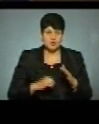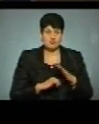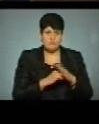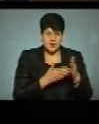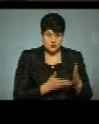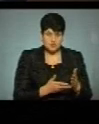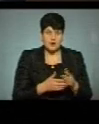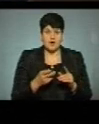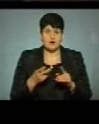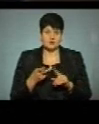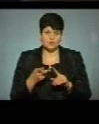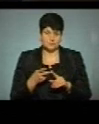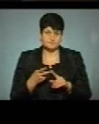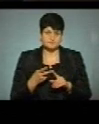потім